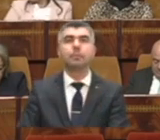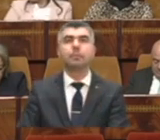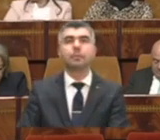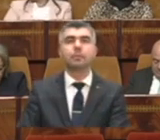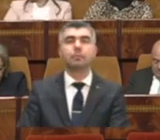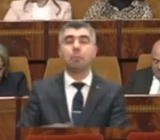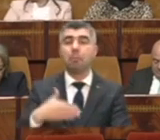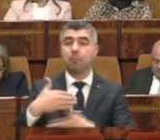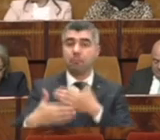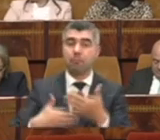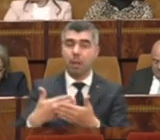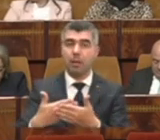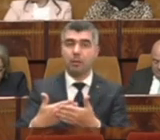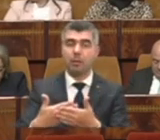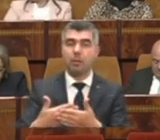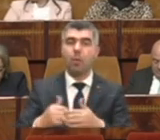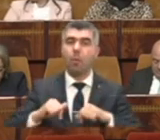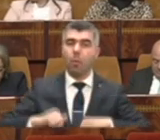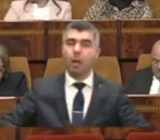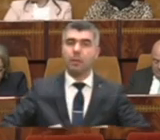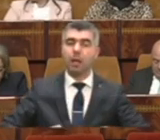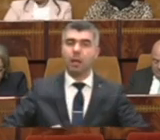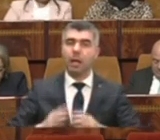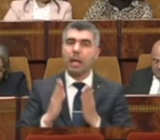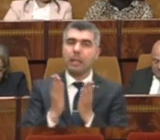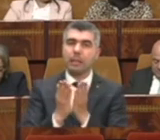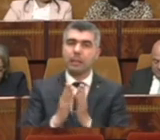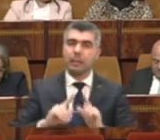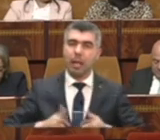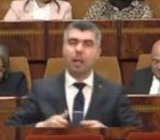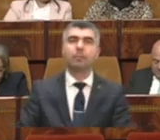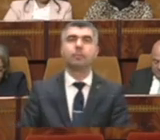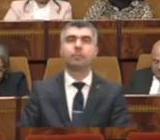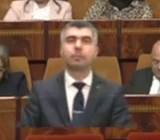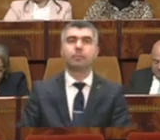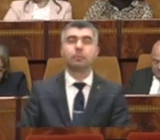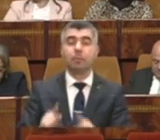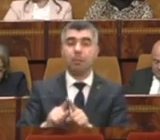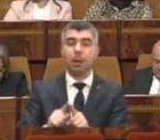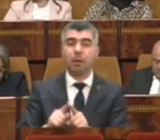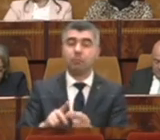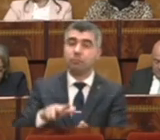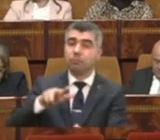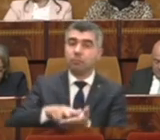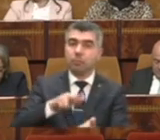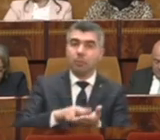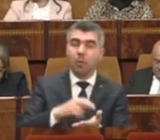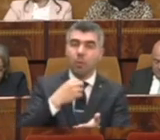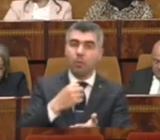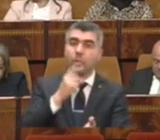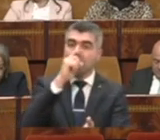فبعد ذلك تولى حقيبه التعليم واخذ قرارات اللي كانت قرارات قويه وكانت